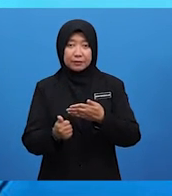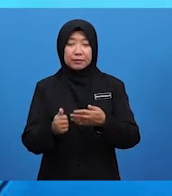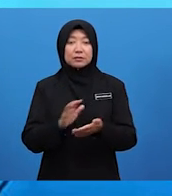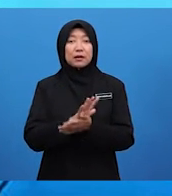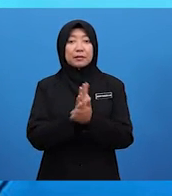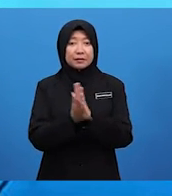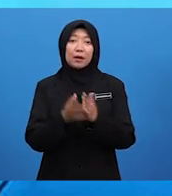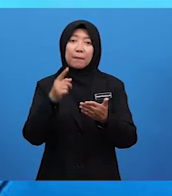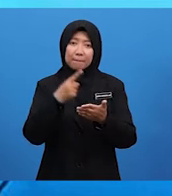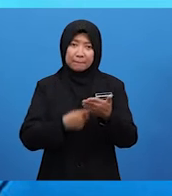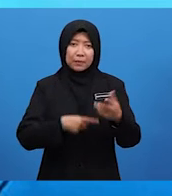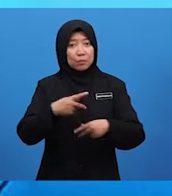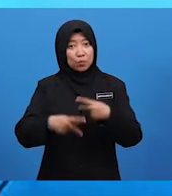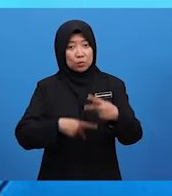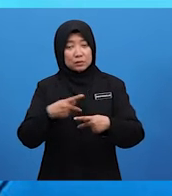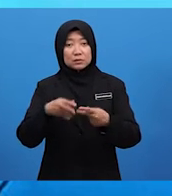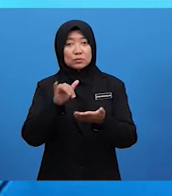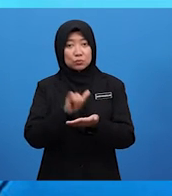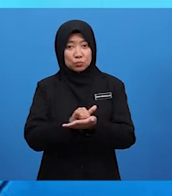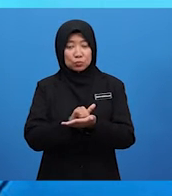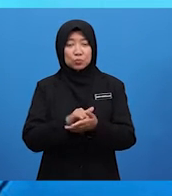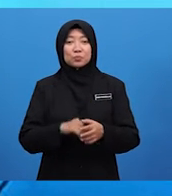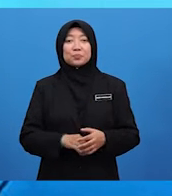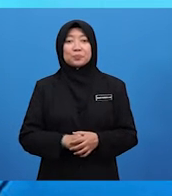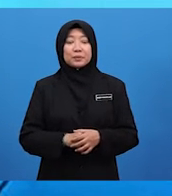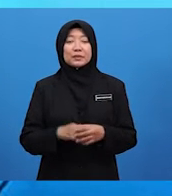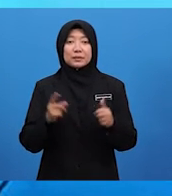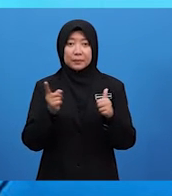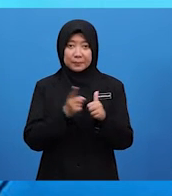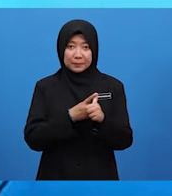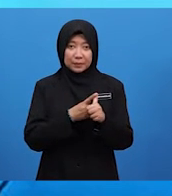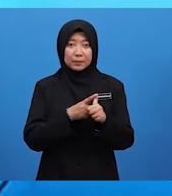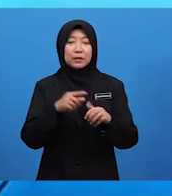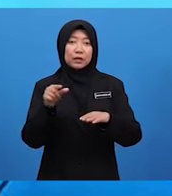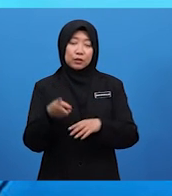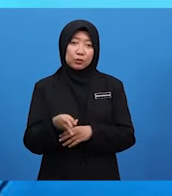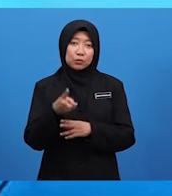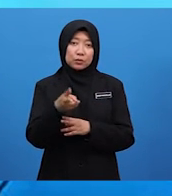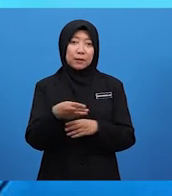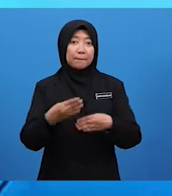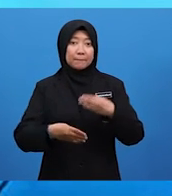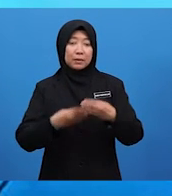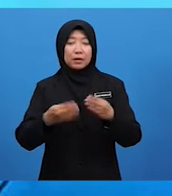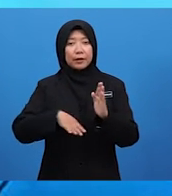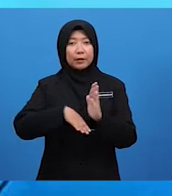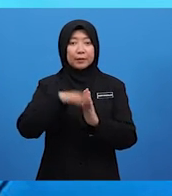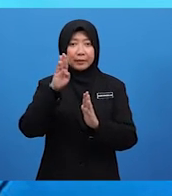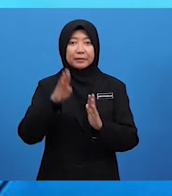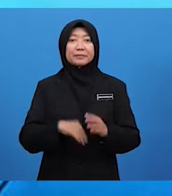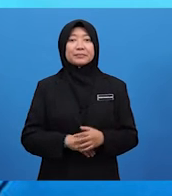Jadi, apakah proses-proses tersebut? Pertama, menggunting benang